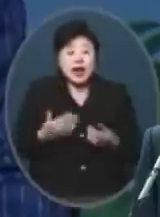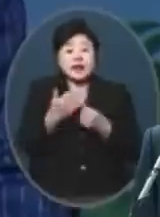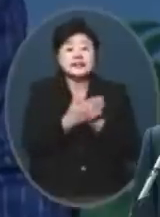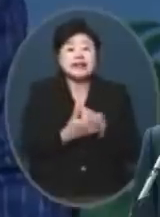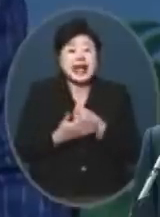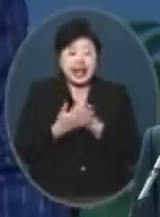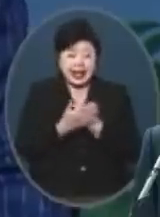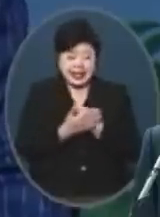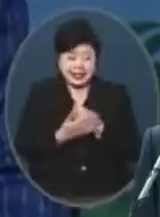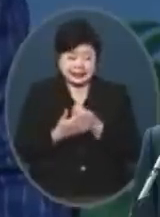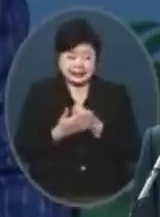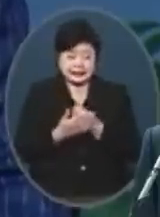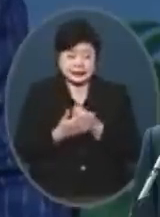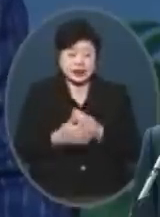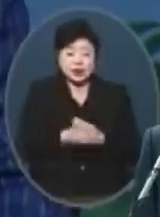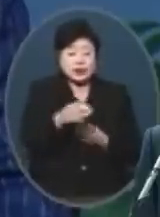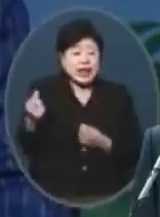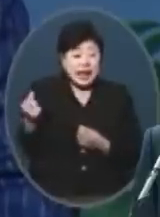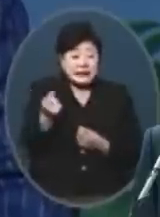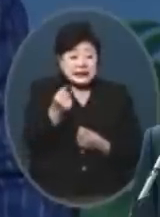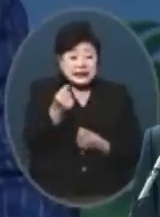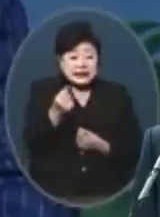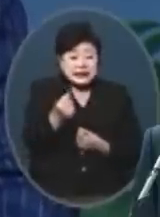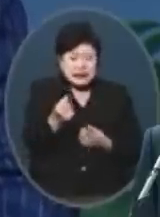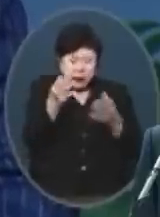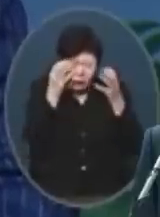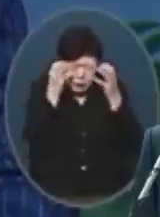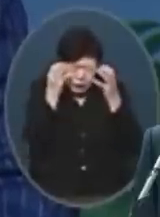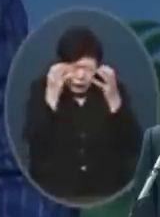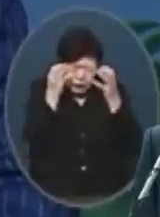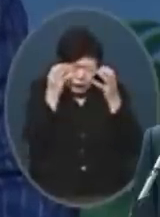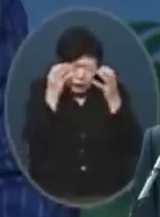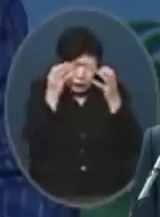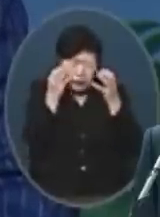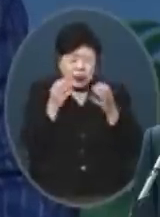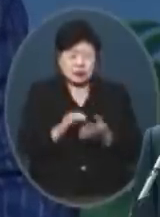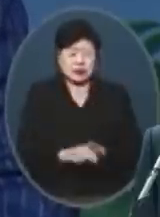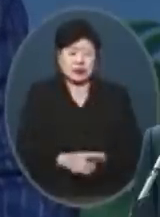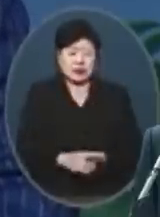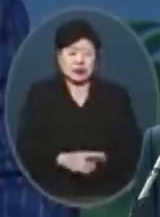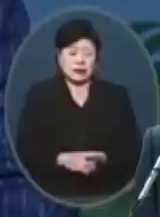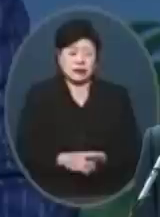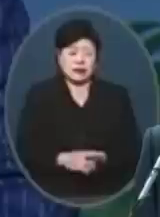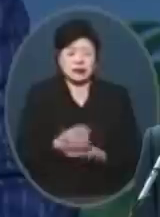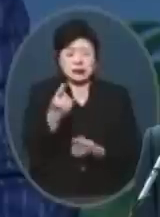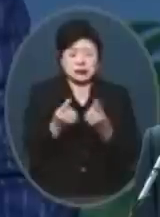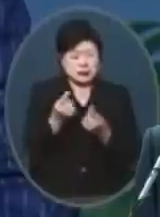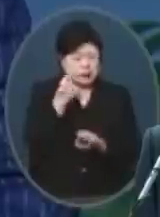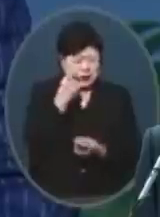은혜는 우리가 가지고 당하는 고통을 헤아릴 수 없습니다.